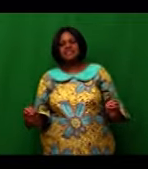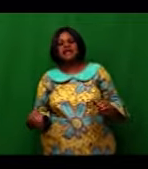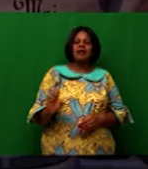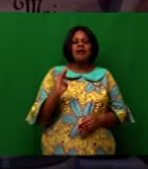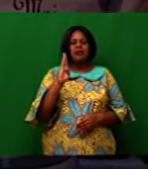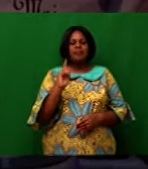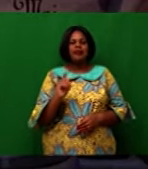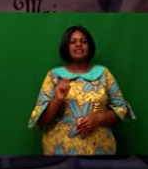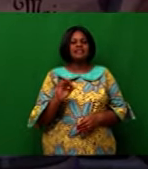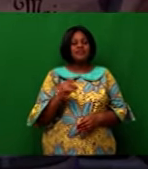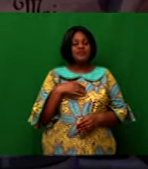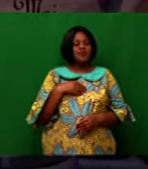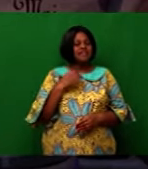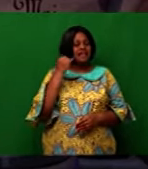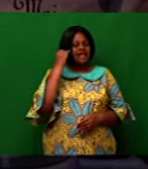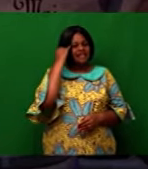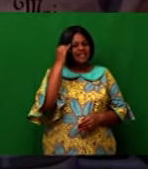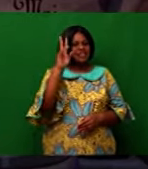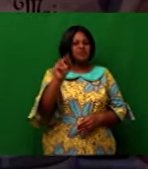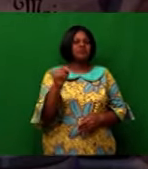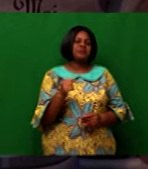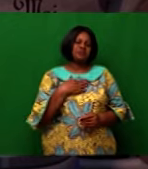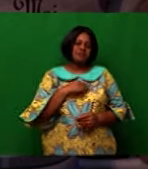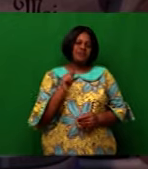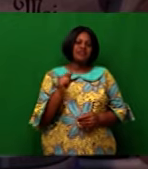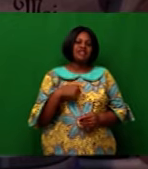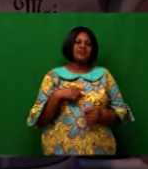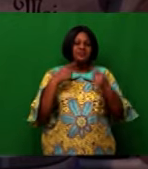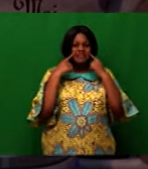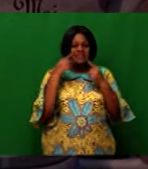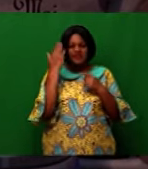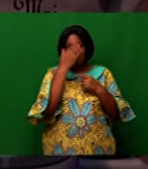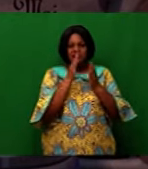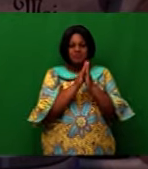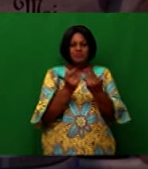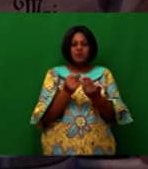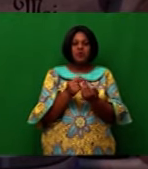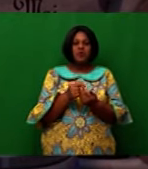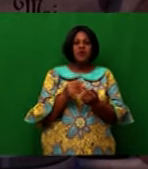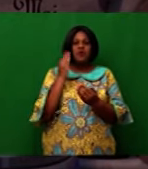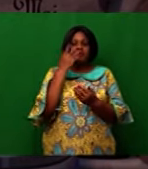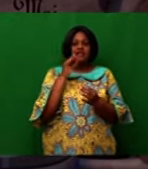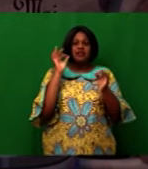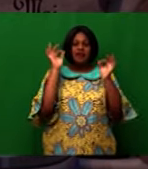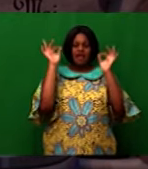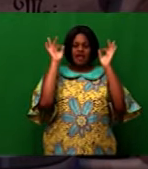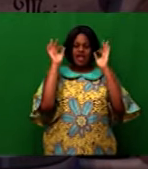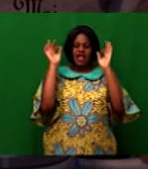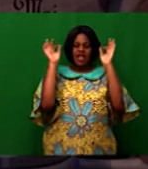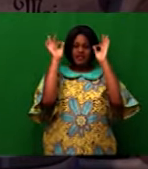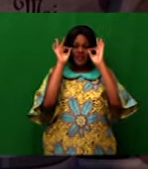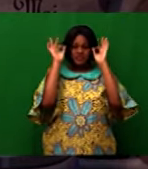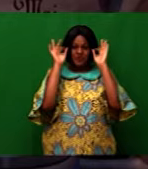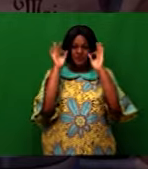nani rinozivazatinokumbira regai ndikutendei zvakawanda tiri kuonai muri kufarira facebook peji yedu yenyu inonzi mike samba show